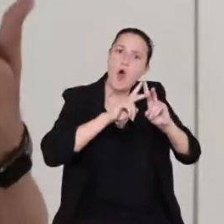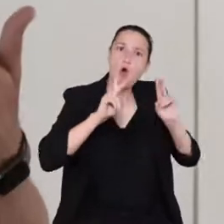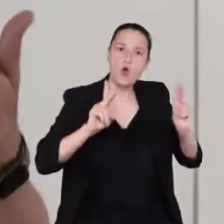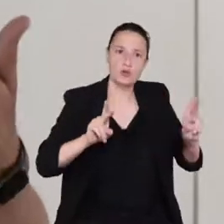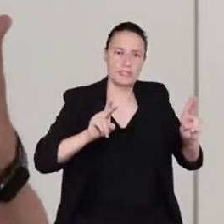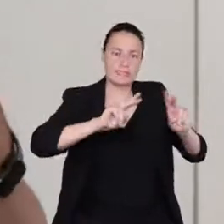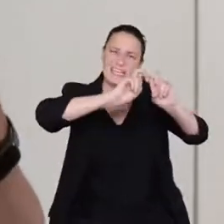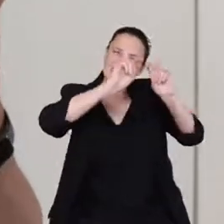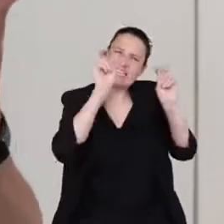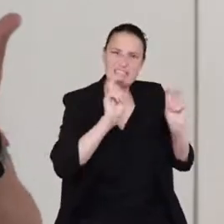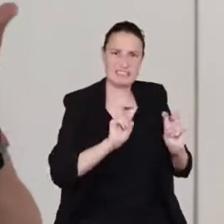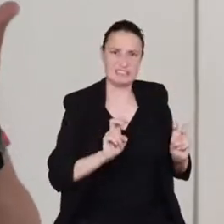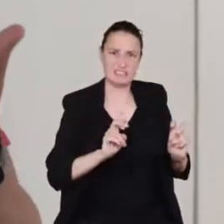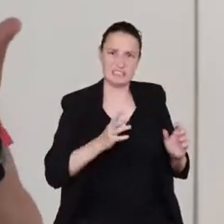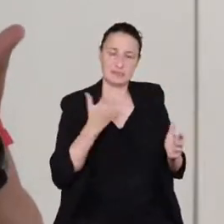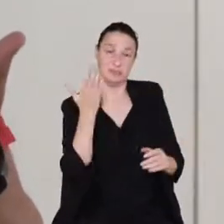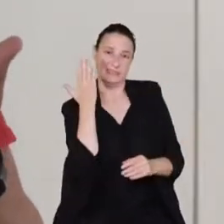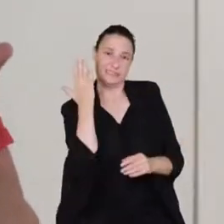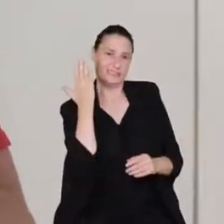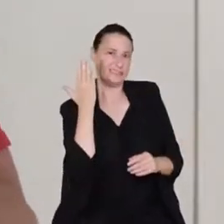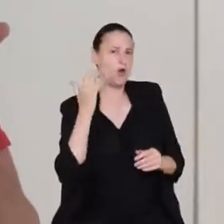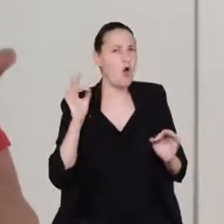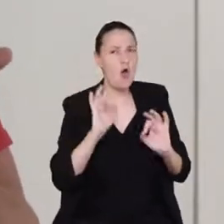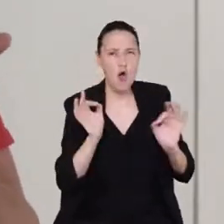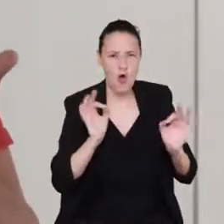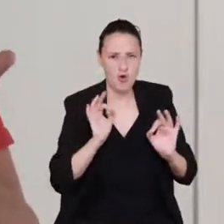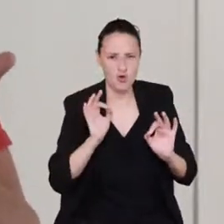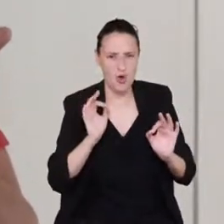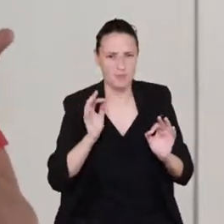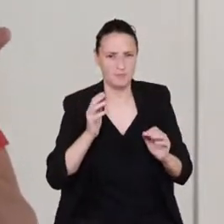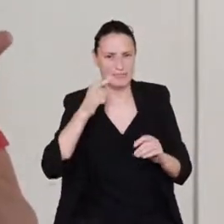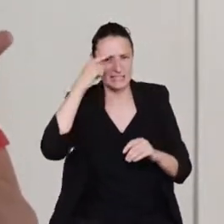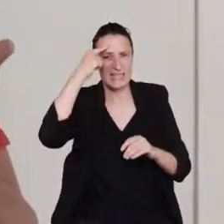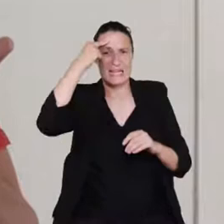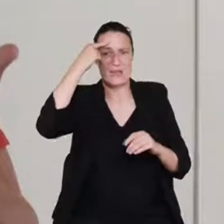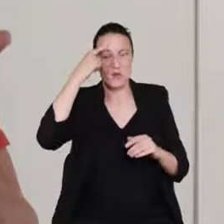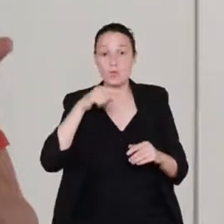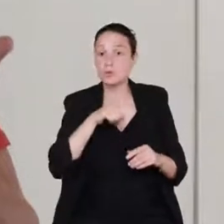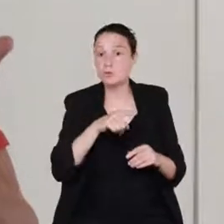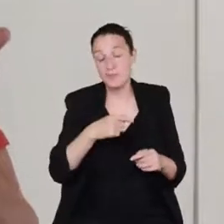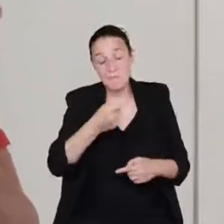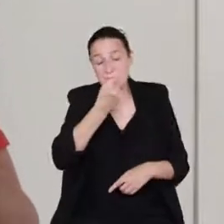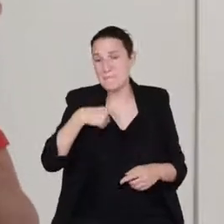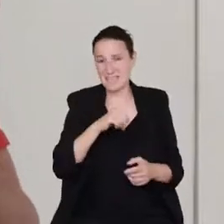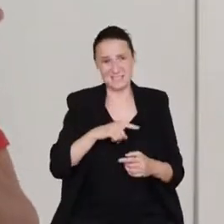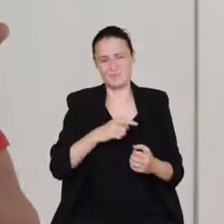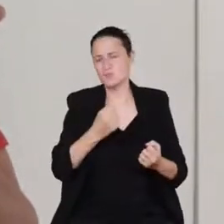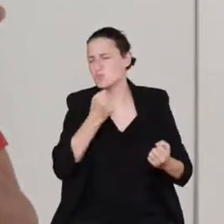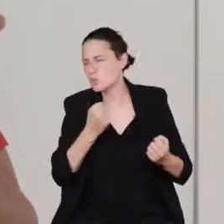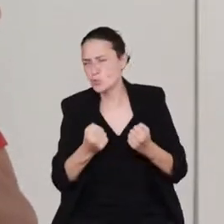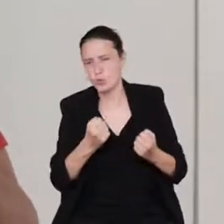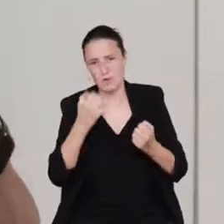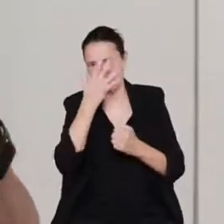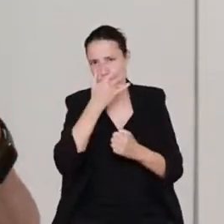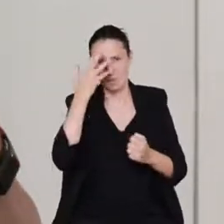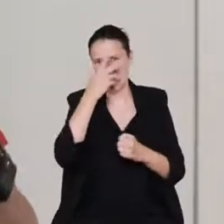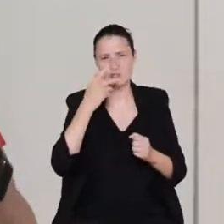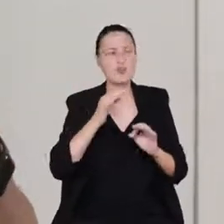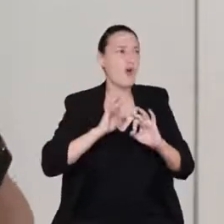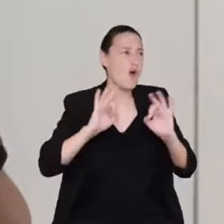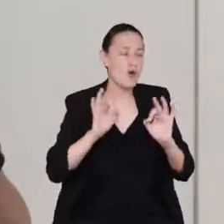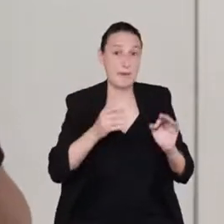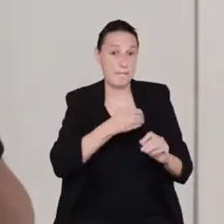no, które było straszliwą traumą. Myślę, że dzisiaj jest to trudne do wyobrażenia sobie, jak gigantyczną traumą nie tylko